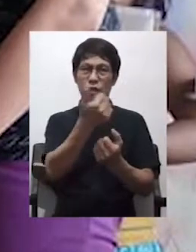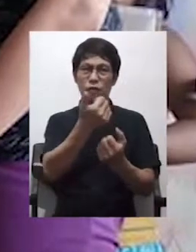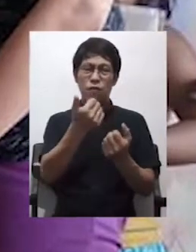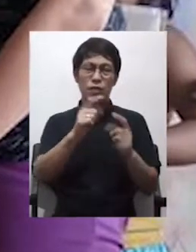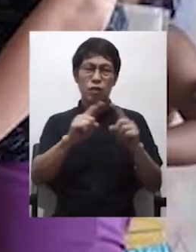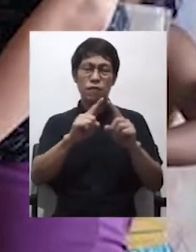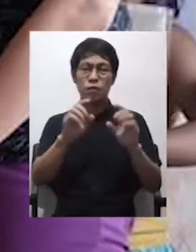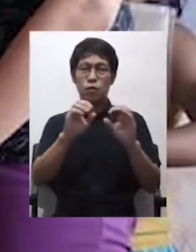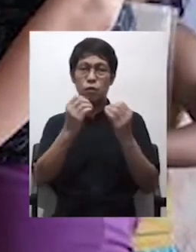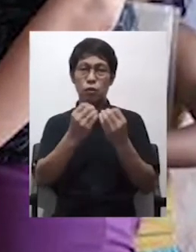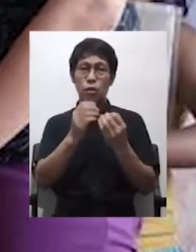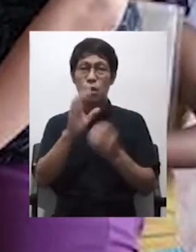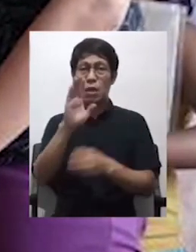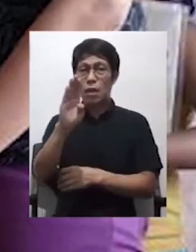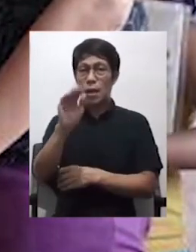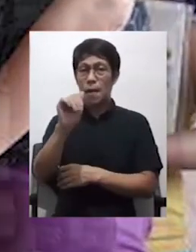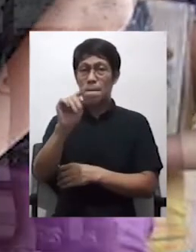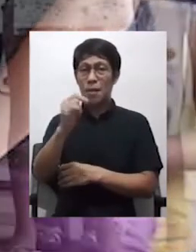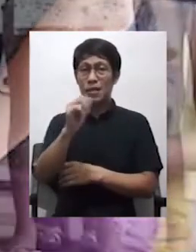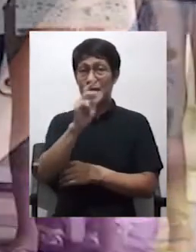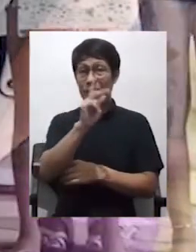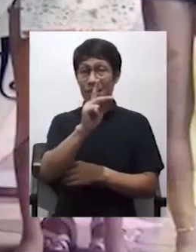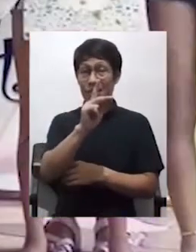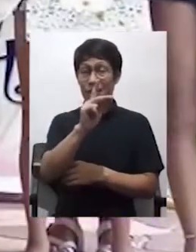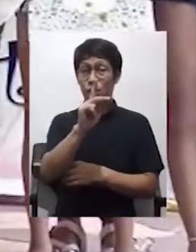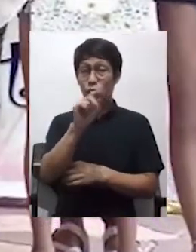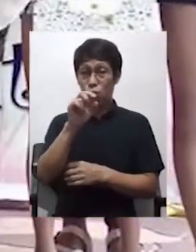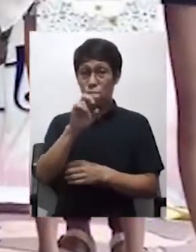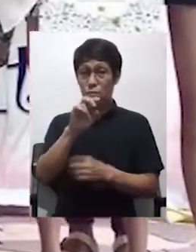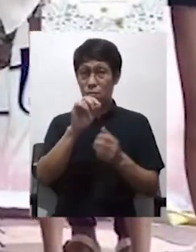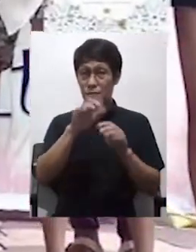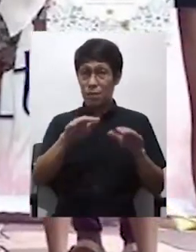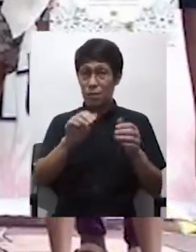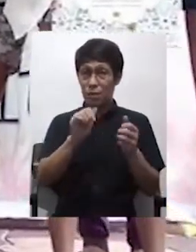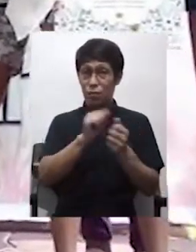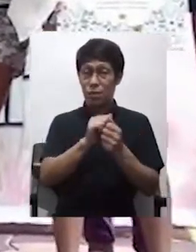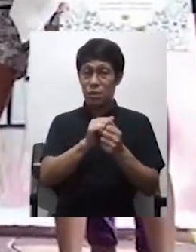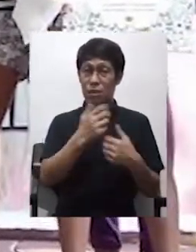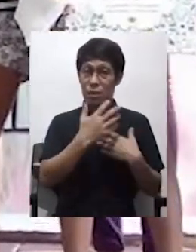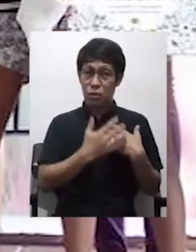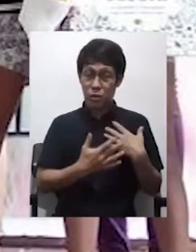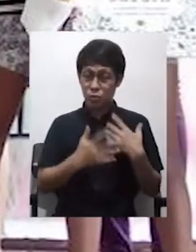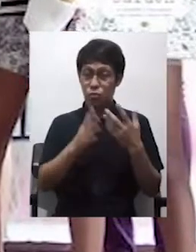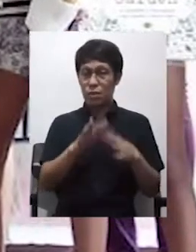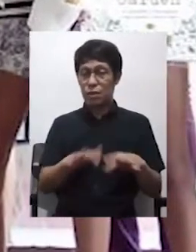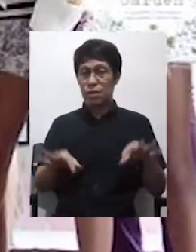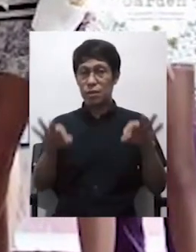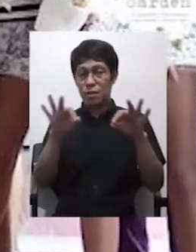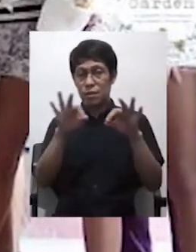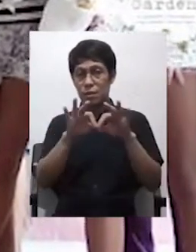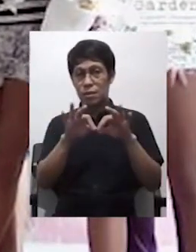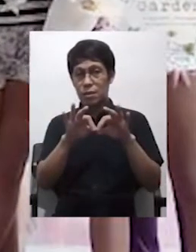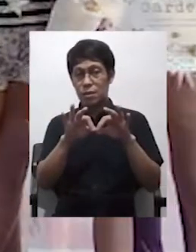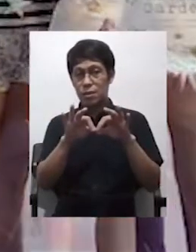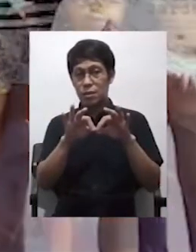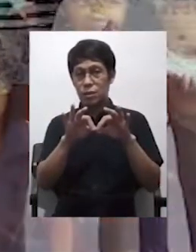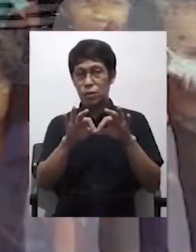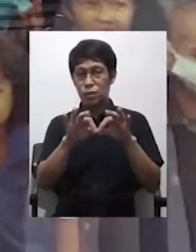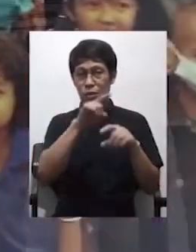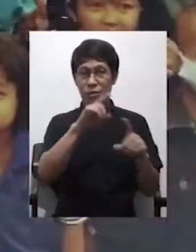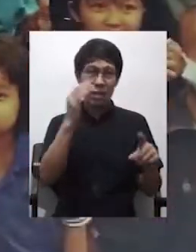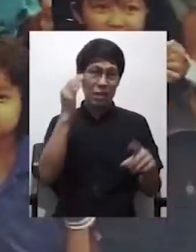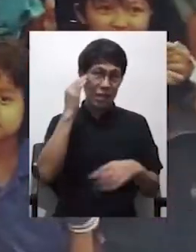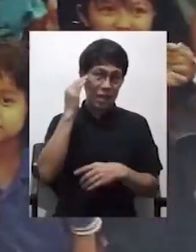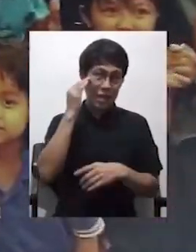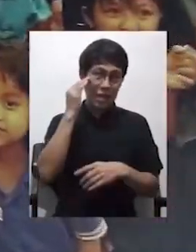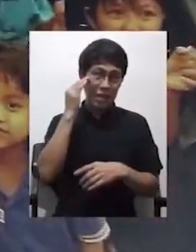batang merong leukemia o cancer sa dugo, napaka-importante na alam nila na hindi lang